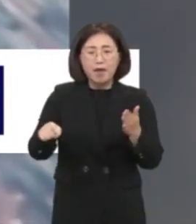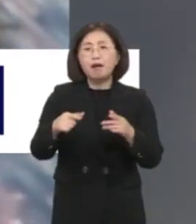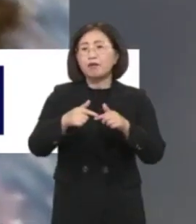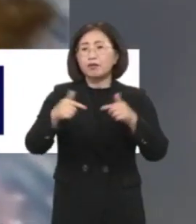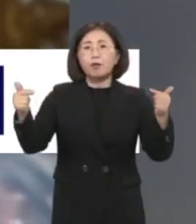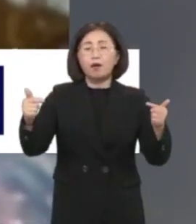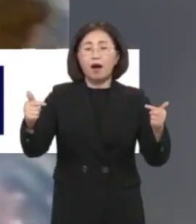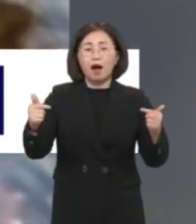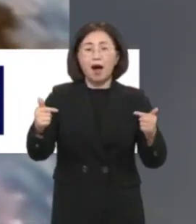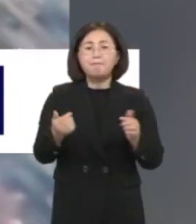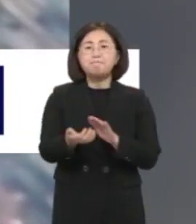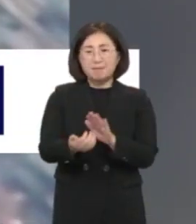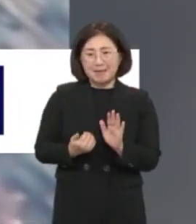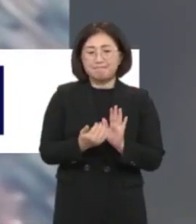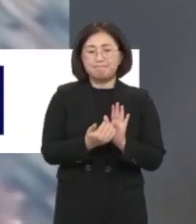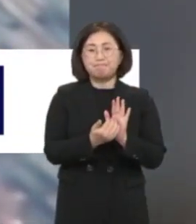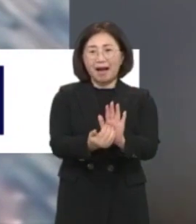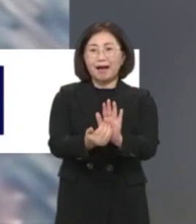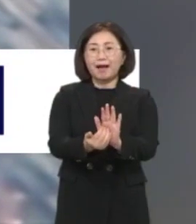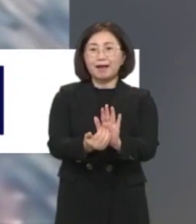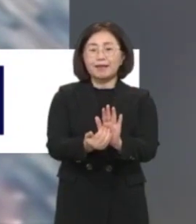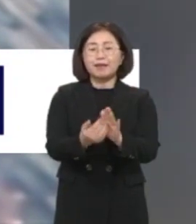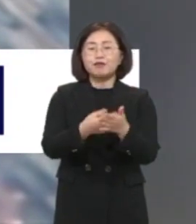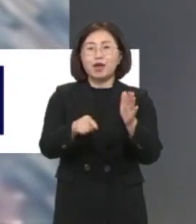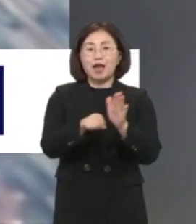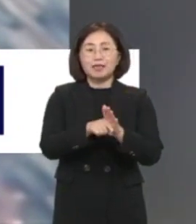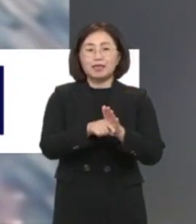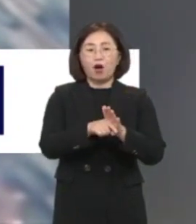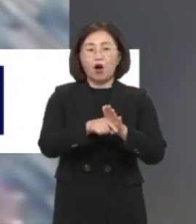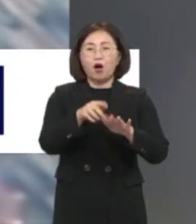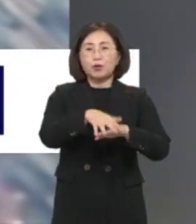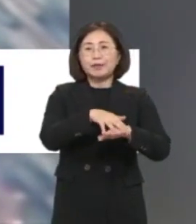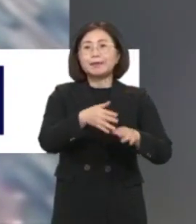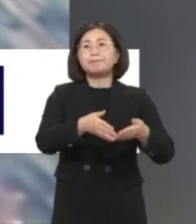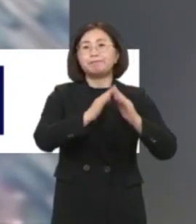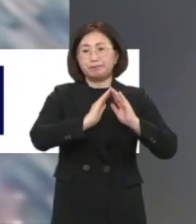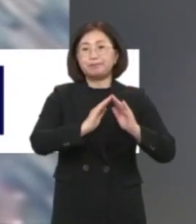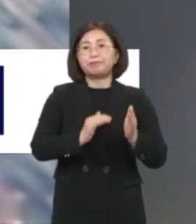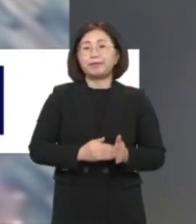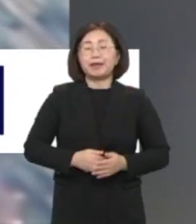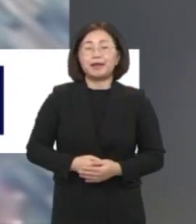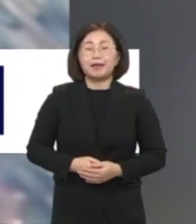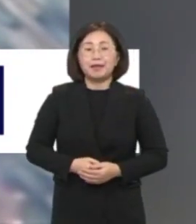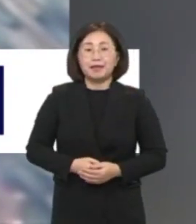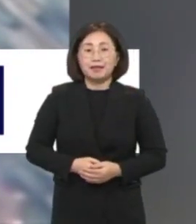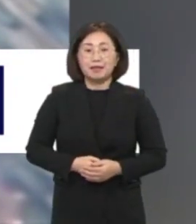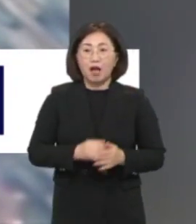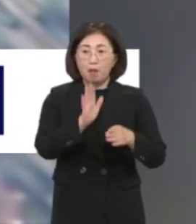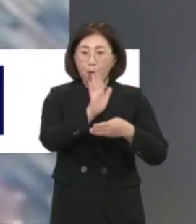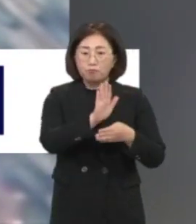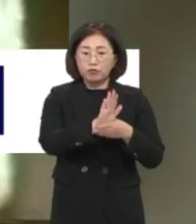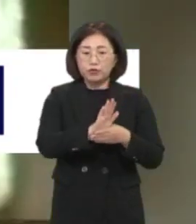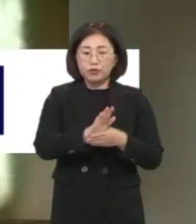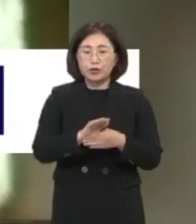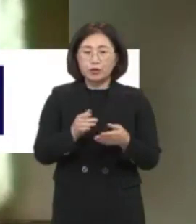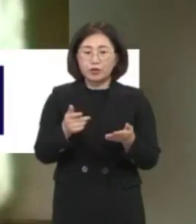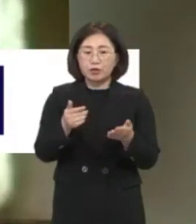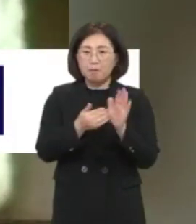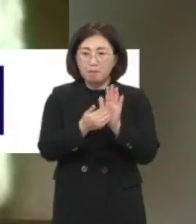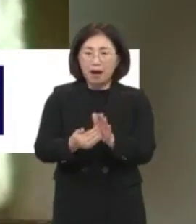만큼 선제적으로 피해 예방에 나서기 위해 대책본부를 꾸렸다고 밝혔습니다. 대책본부는